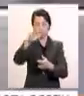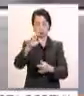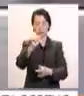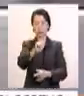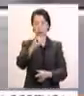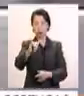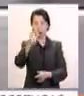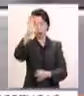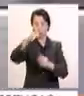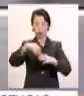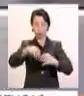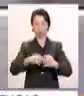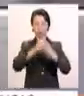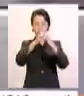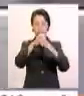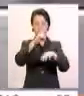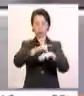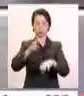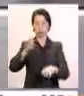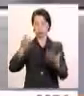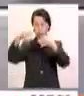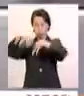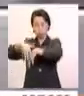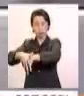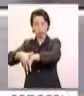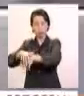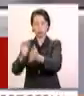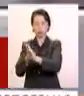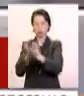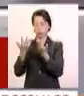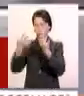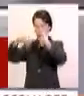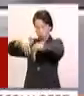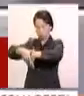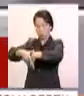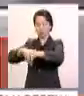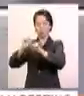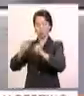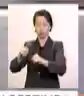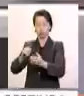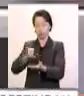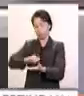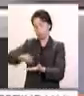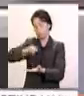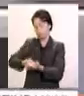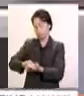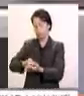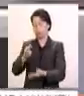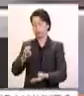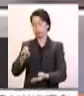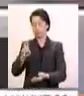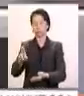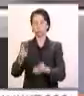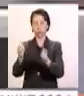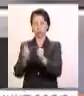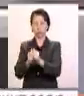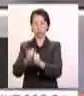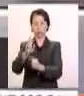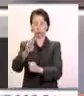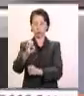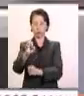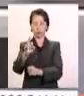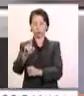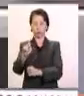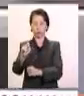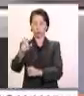AI bakal ditubuhkan di MIMOS. Oleh itu, MIMOS berhad memeterai perjanjian memorandum persefahaman dengan Microsoft Malaysia